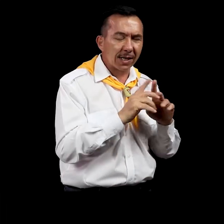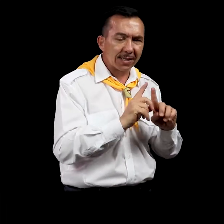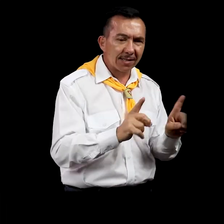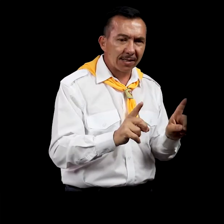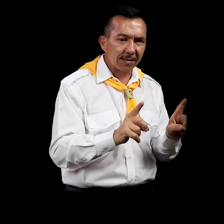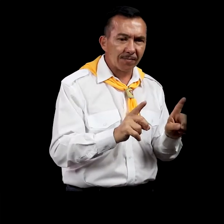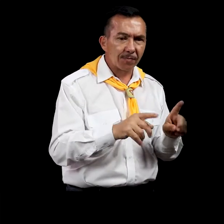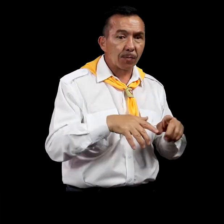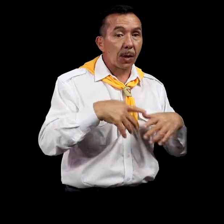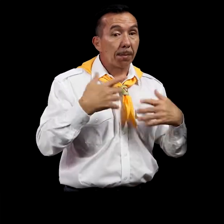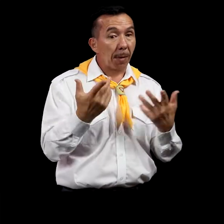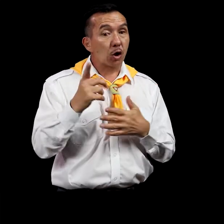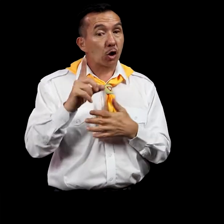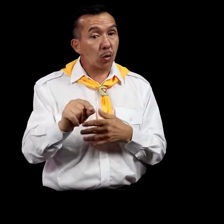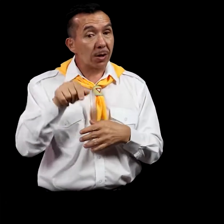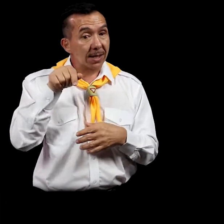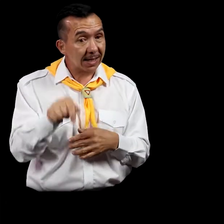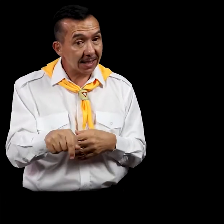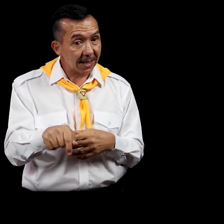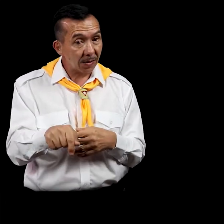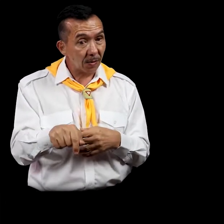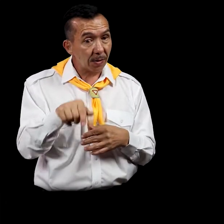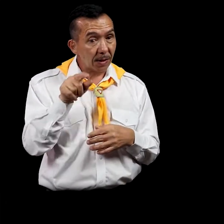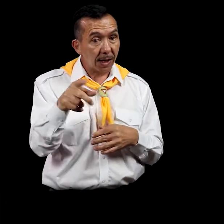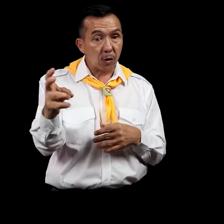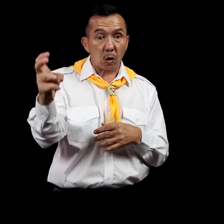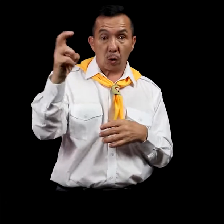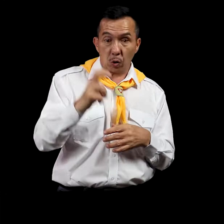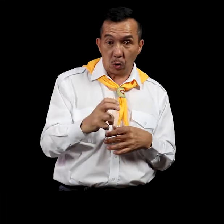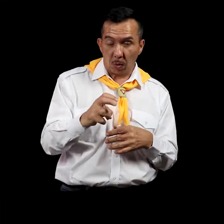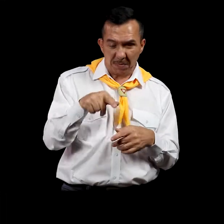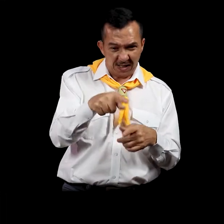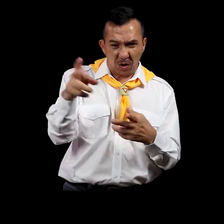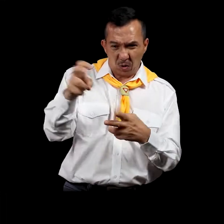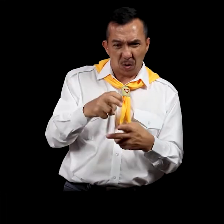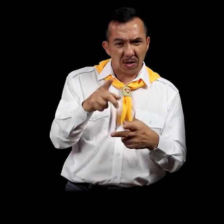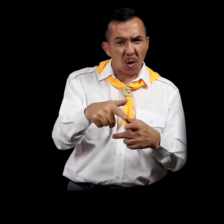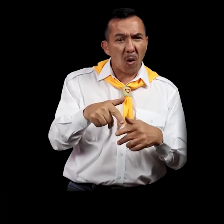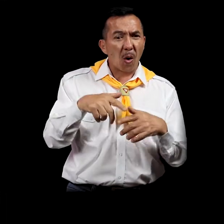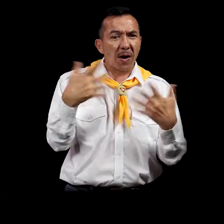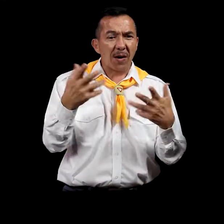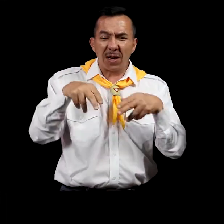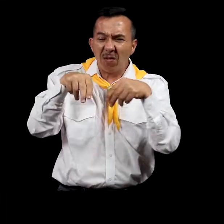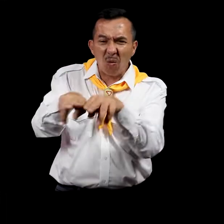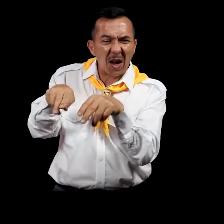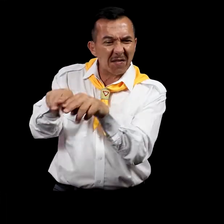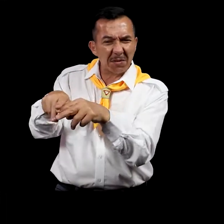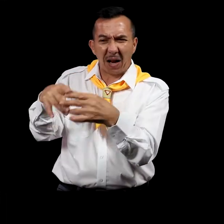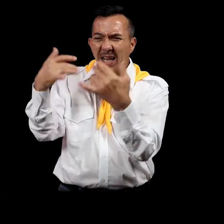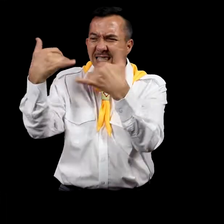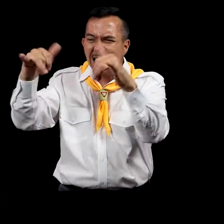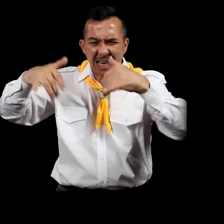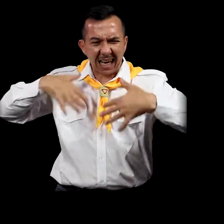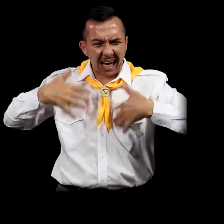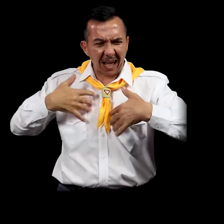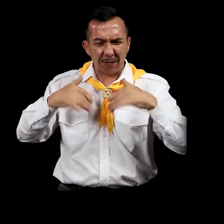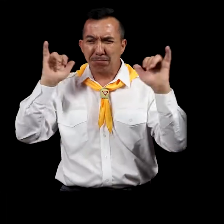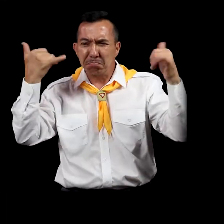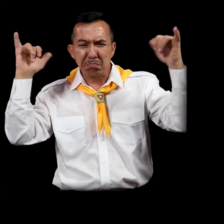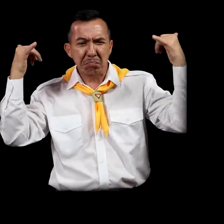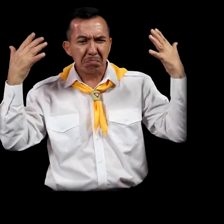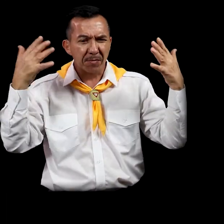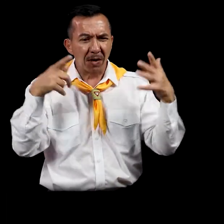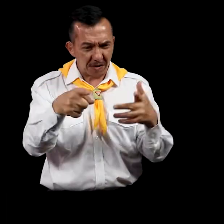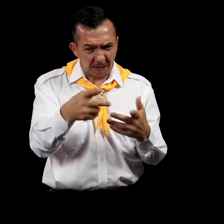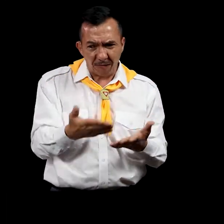nie. Maar toe hierdie seun van u kom wat u goed met howe deurbring het, het